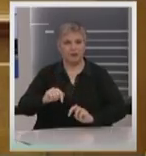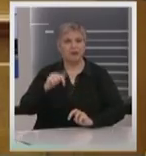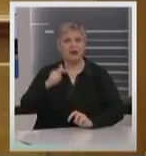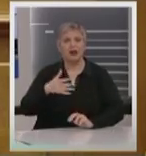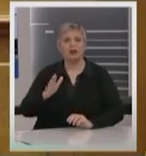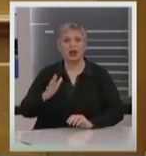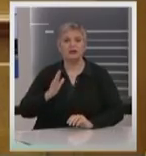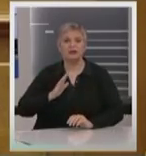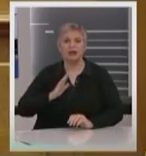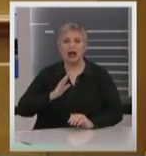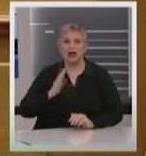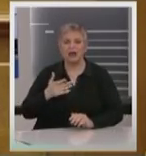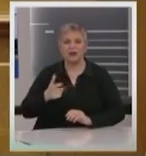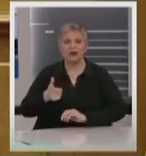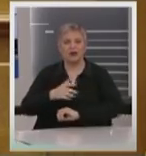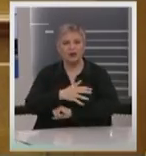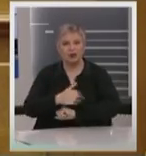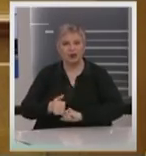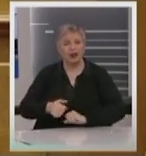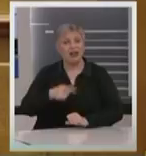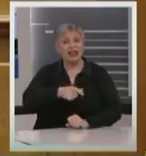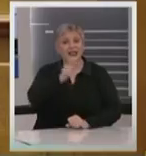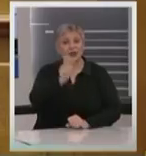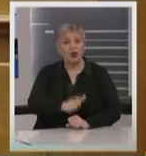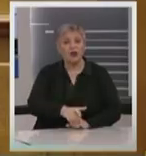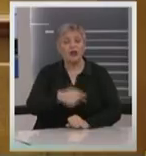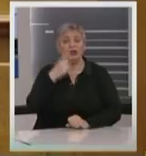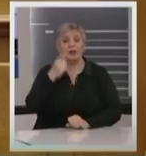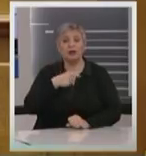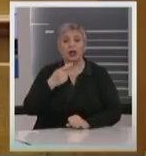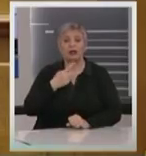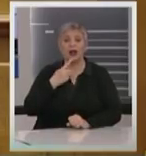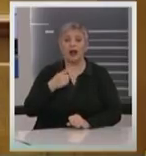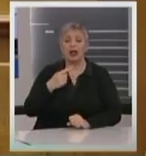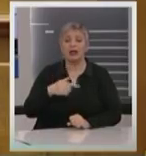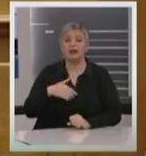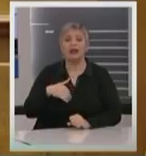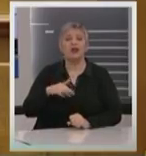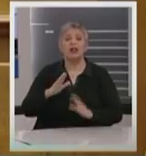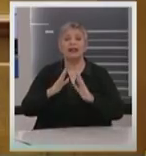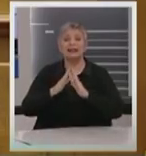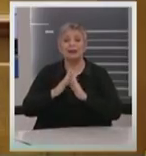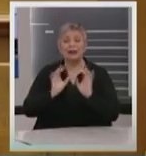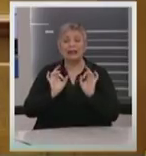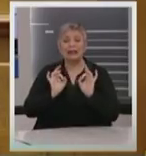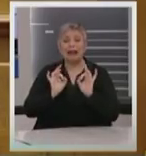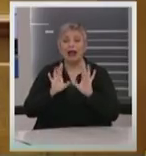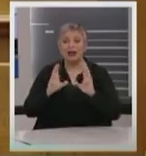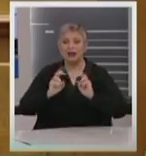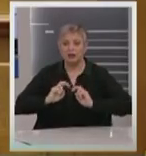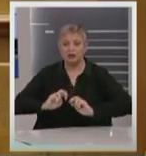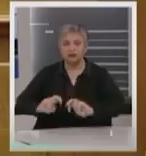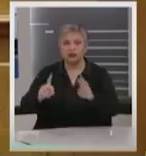κάνετε εσείς προσωπικά που φωνάζατε κανένα σπίτι στα χέρια τραπεζίτη, για να μην ξεχνόμαστε εδώ